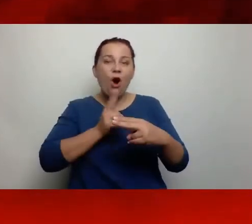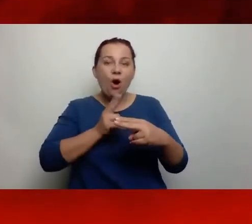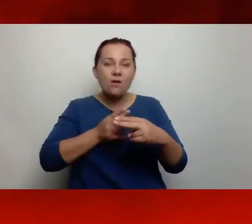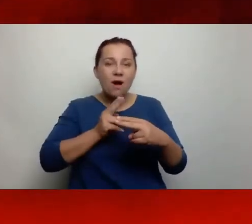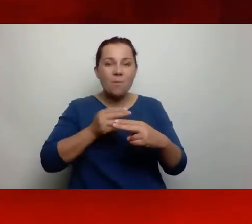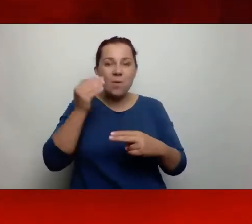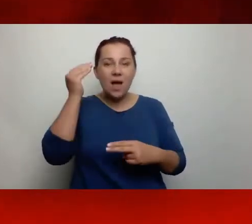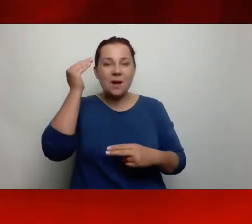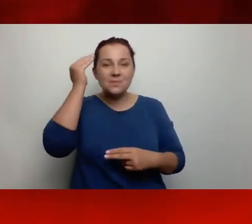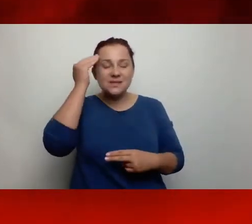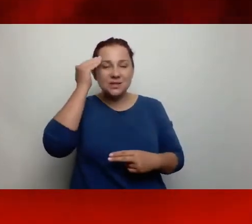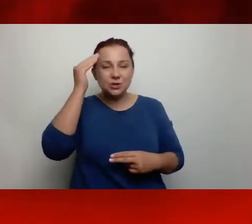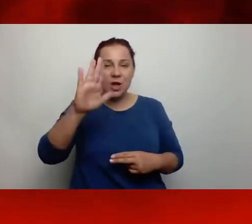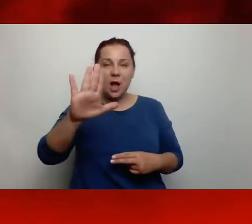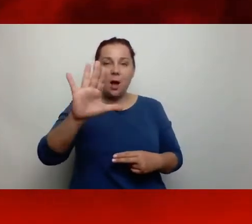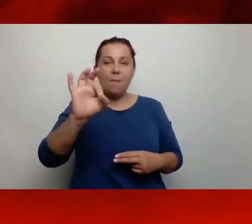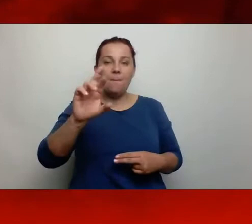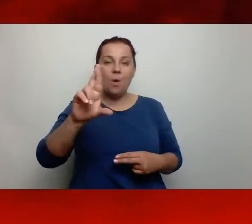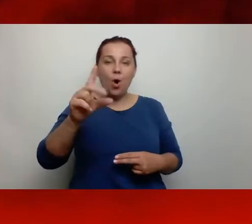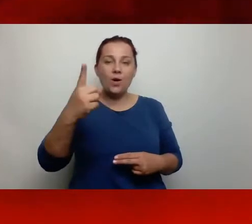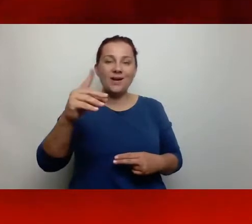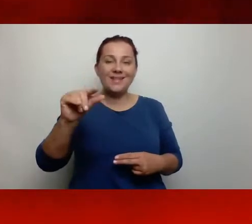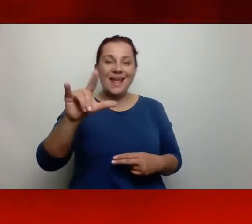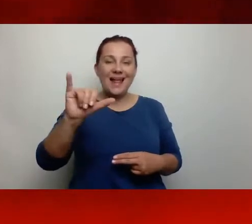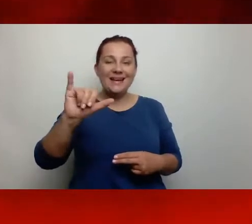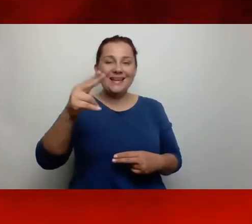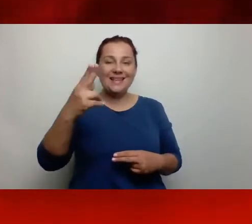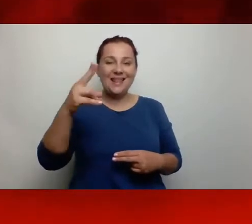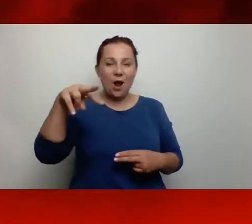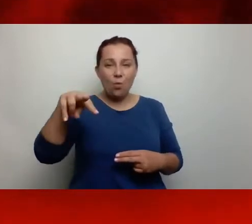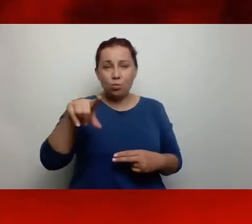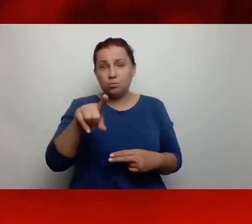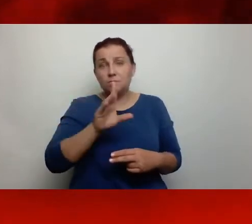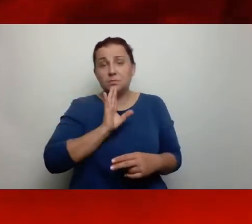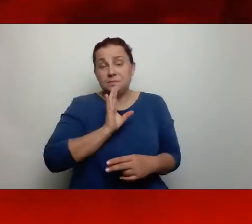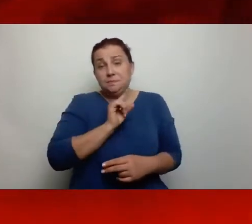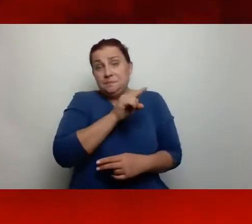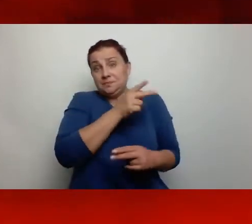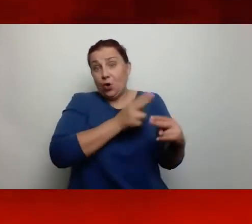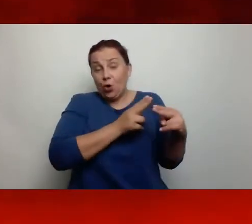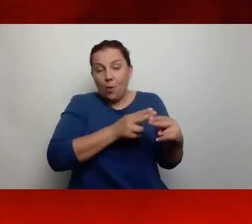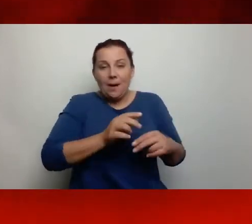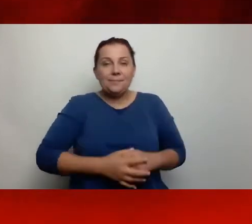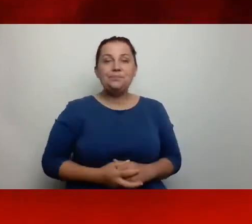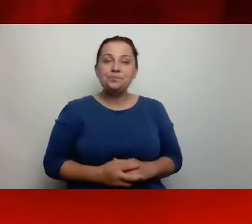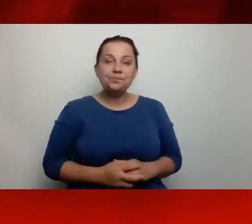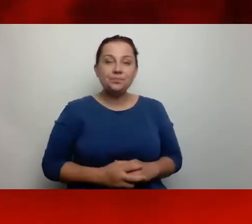borderline. My nie będziemy dziś rozprawiać o medycynie, ale zajmiemy się Witkacym.